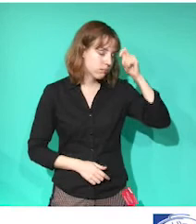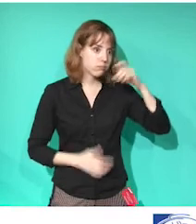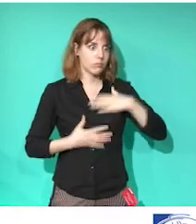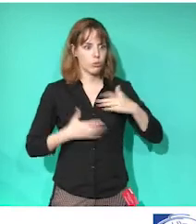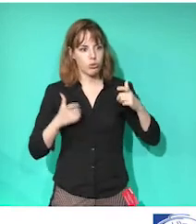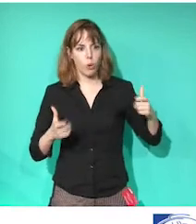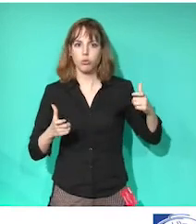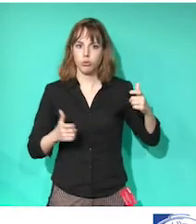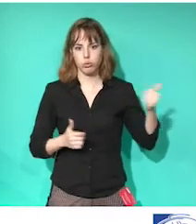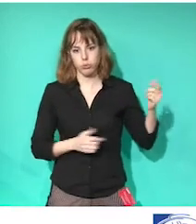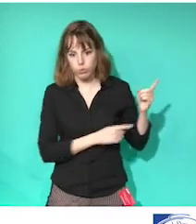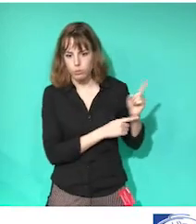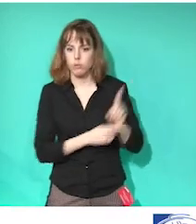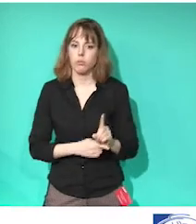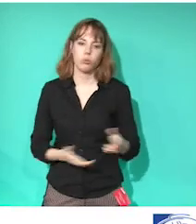privilège.